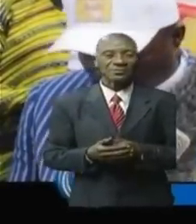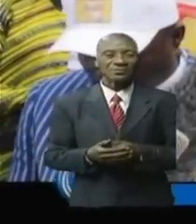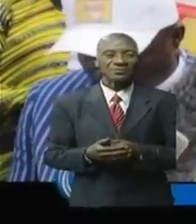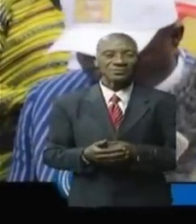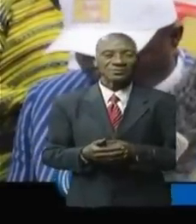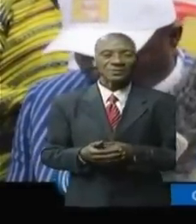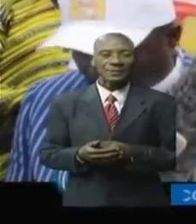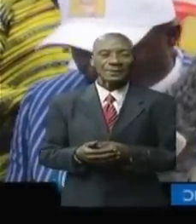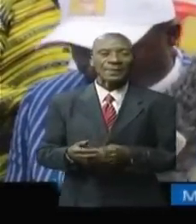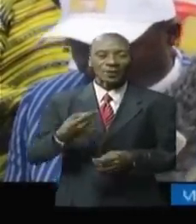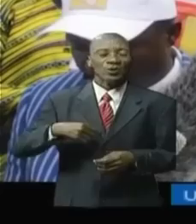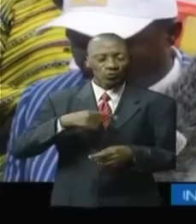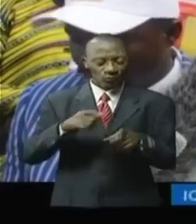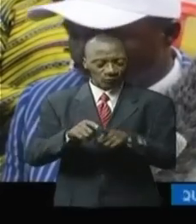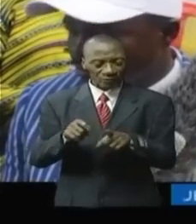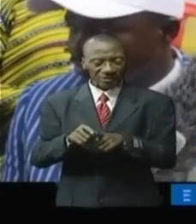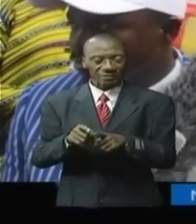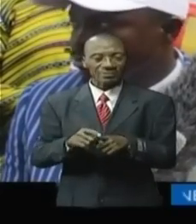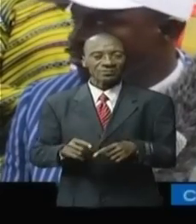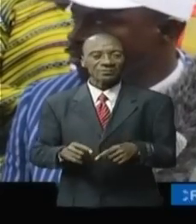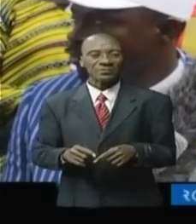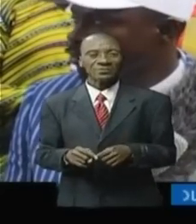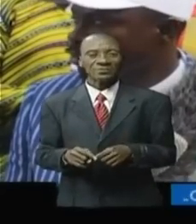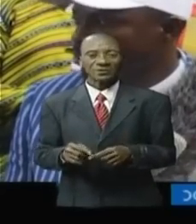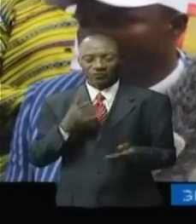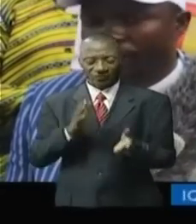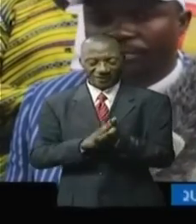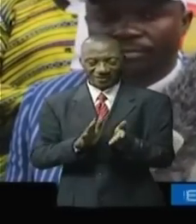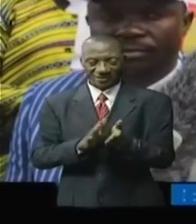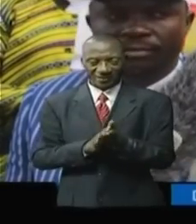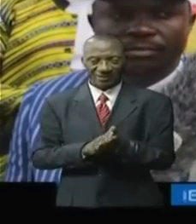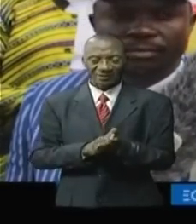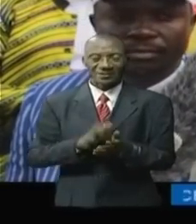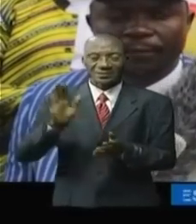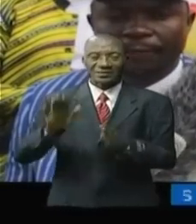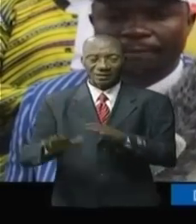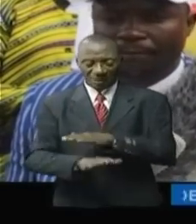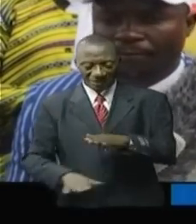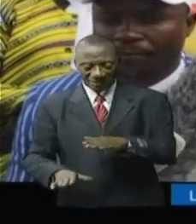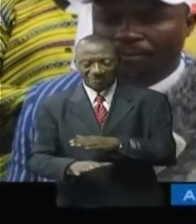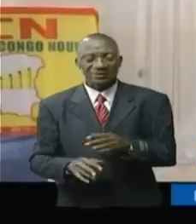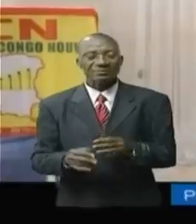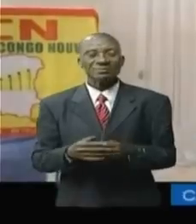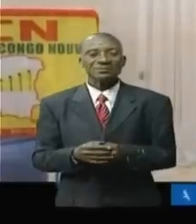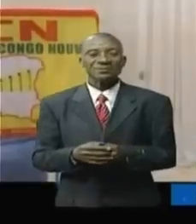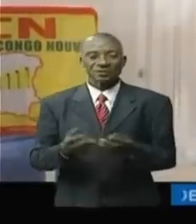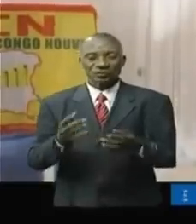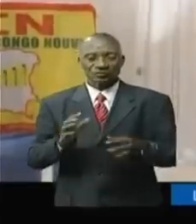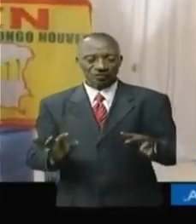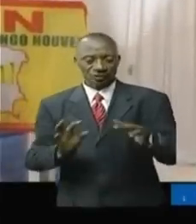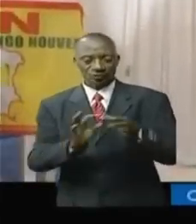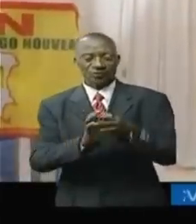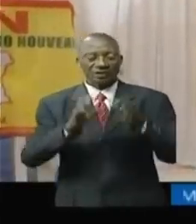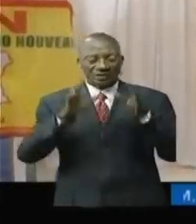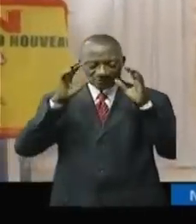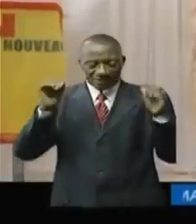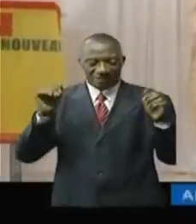aussi sensibilisé sa base en faveur du second mandat du chef de l'État en 2023. Tous derrière